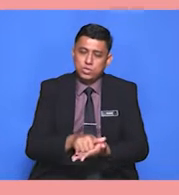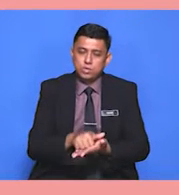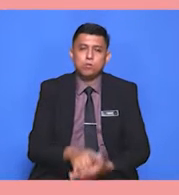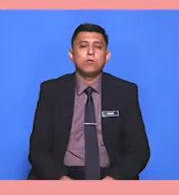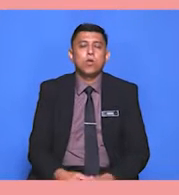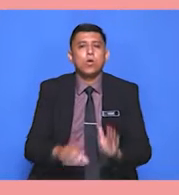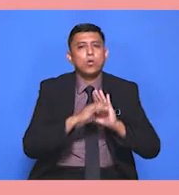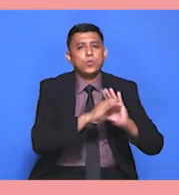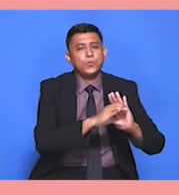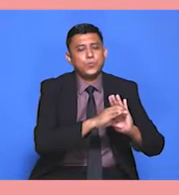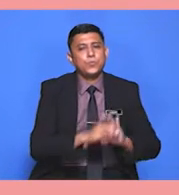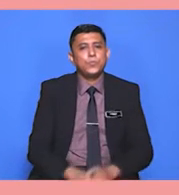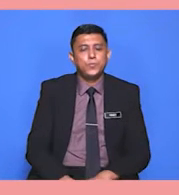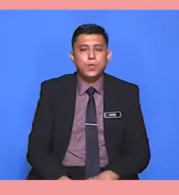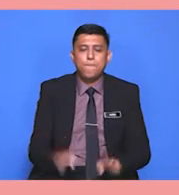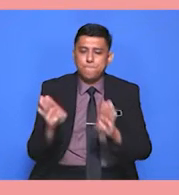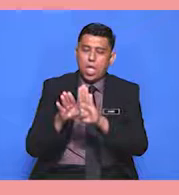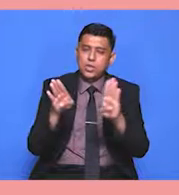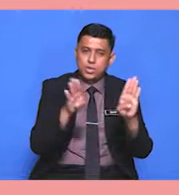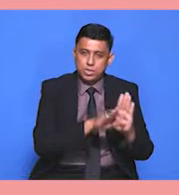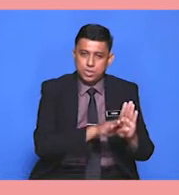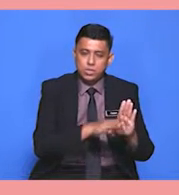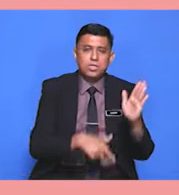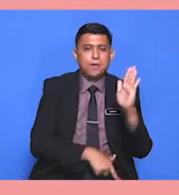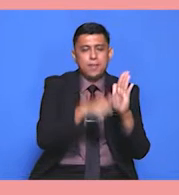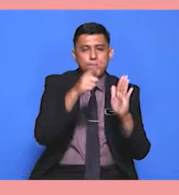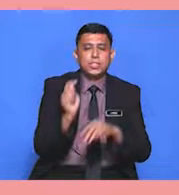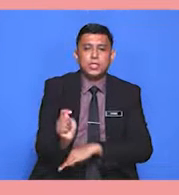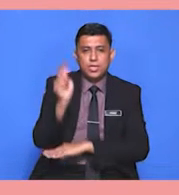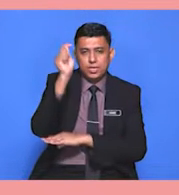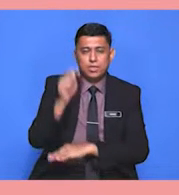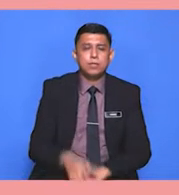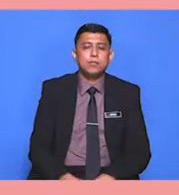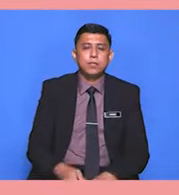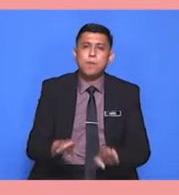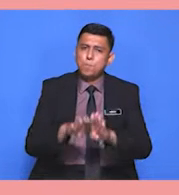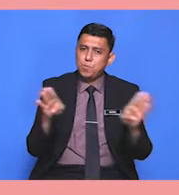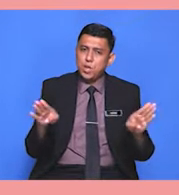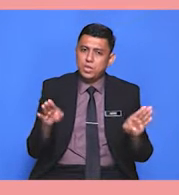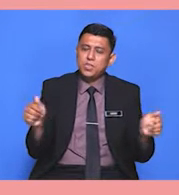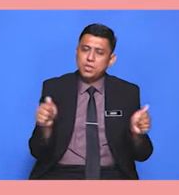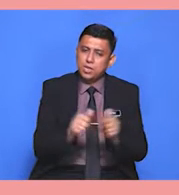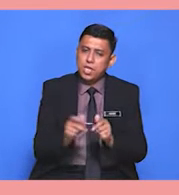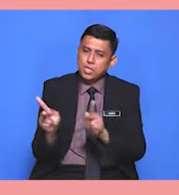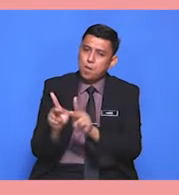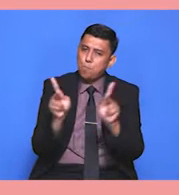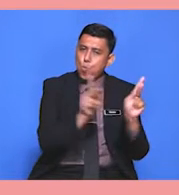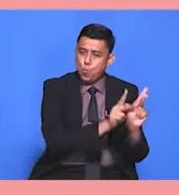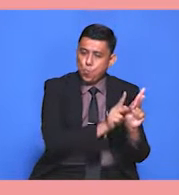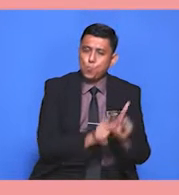contohnya kos sara hidup di bandar lebih tinggi berbanding dengan luar